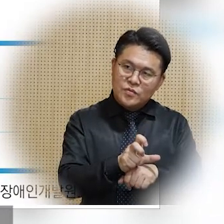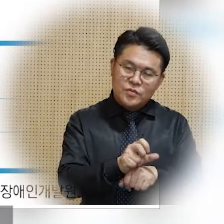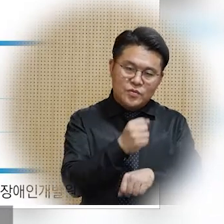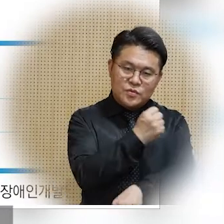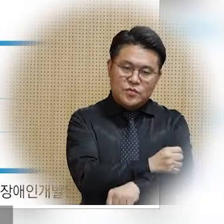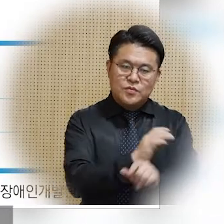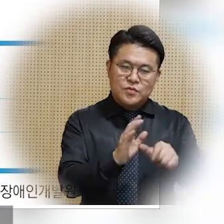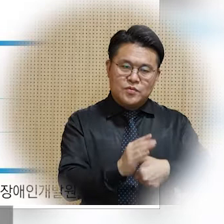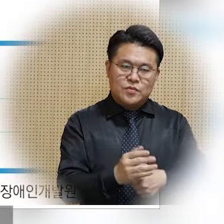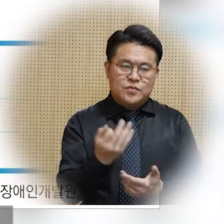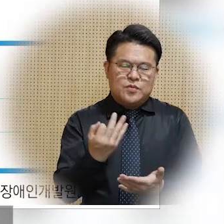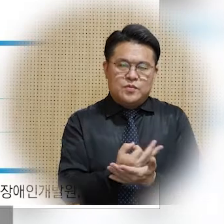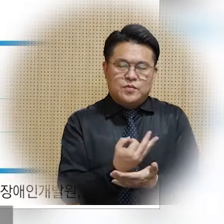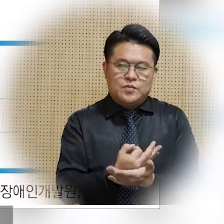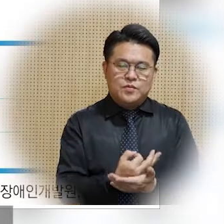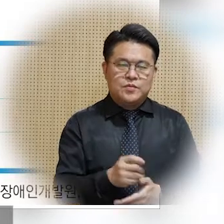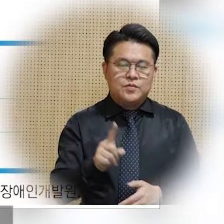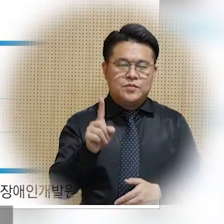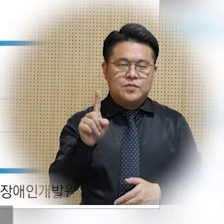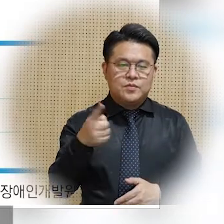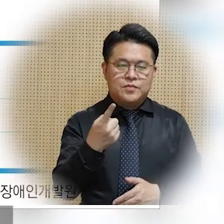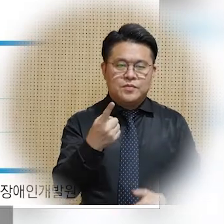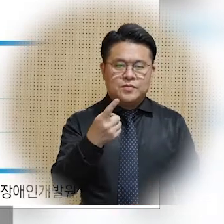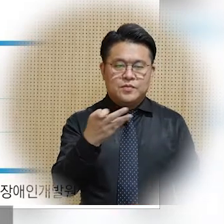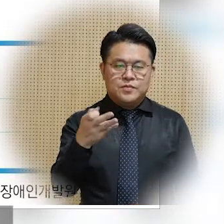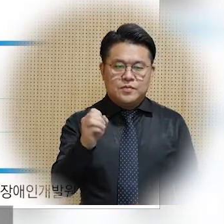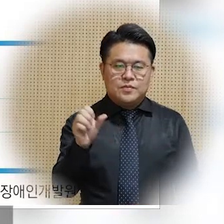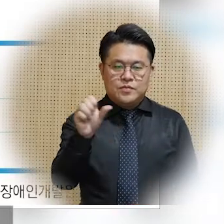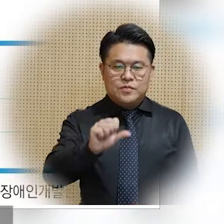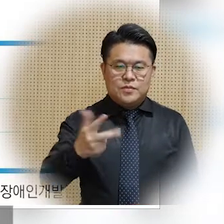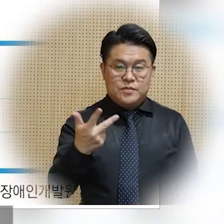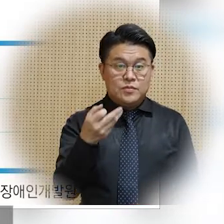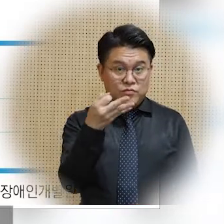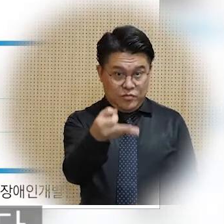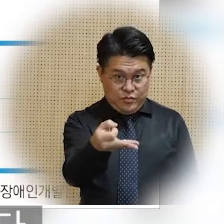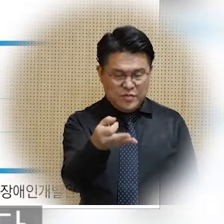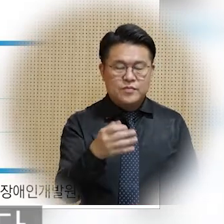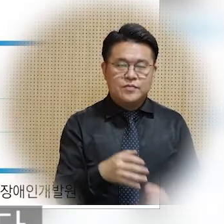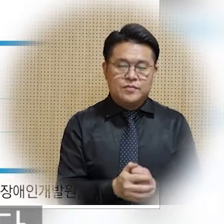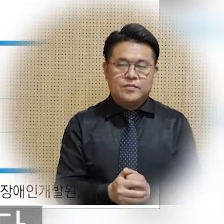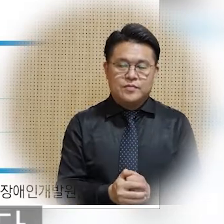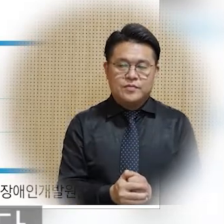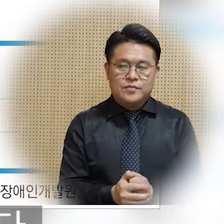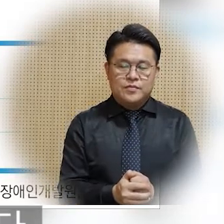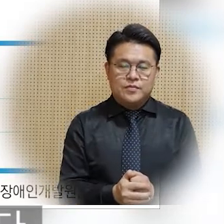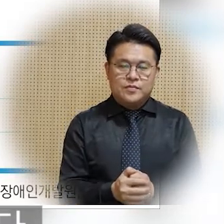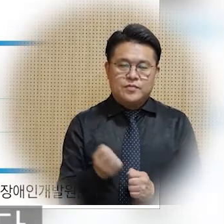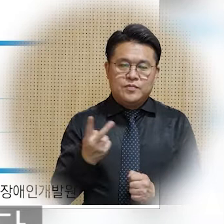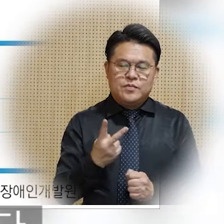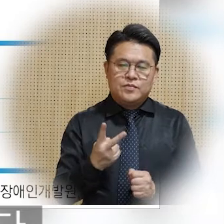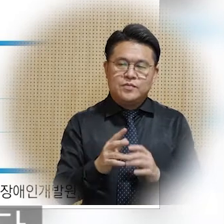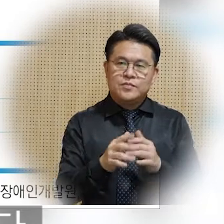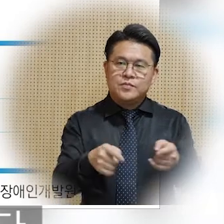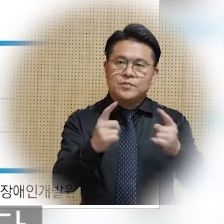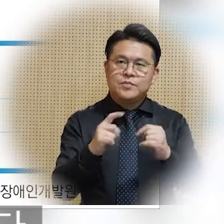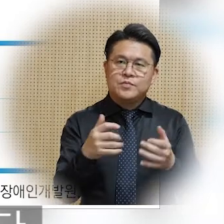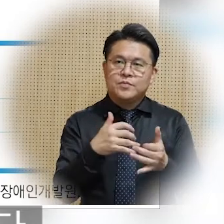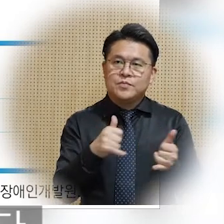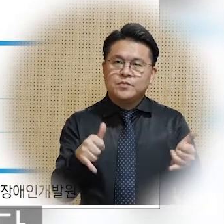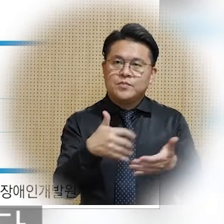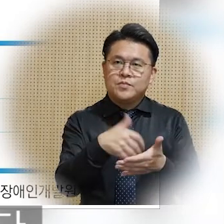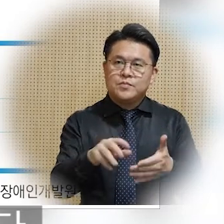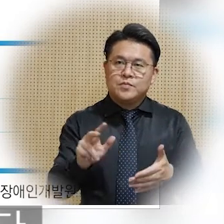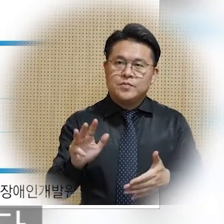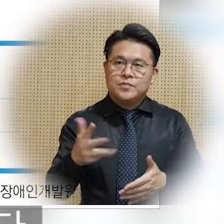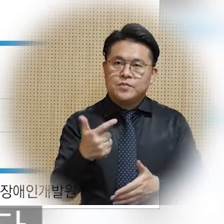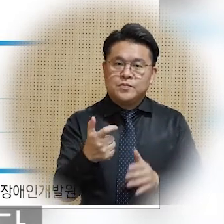인건비는 약 이제 114만 5,700원 이렇게 이제 지급이 되고 있고, 전체 인원은 860명으로 이제 진행이